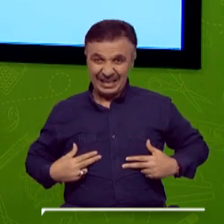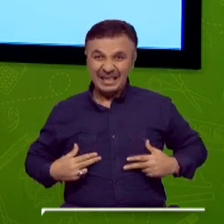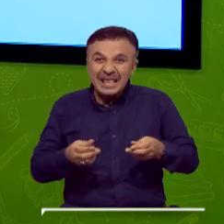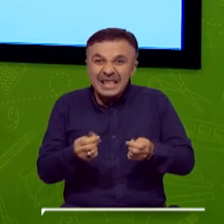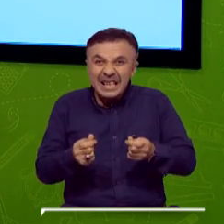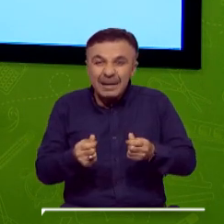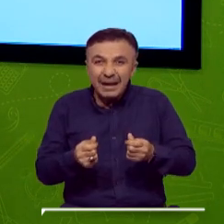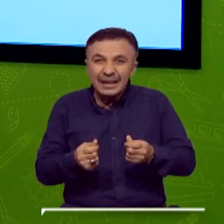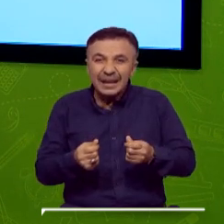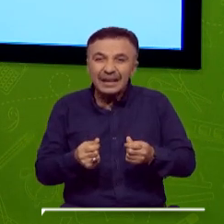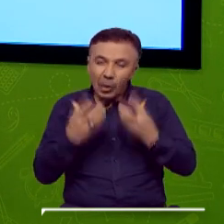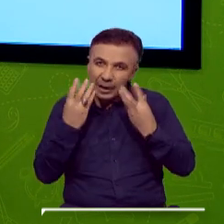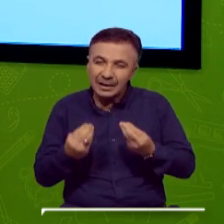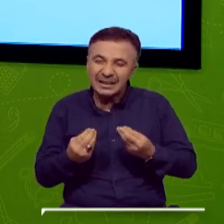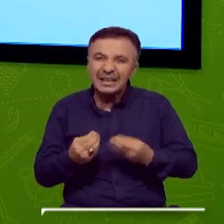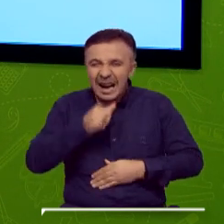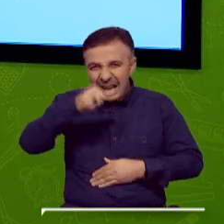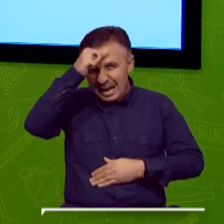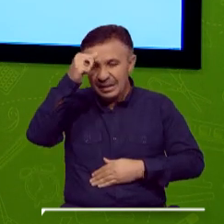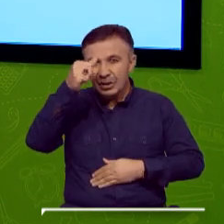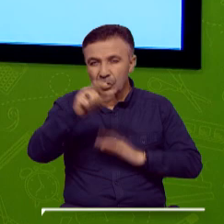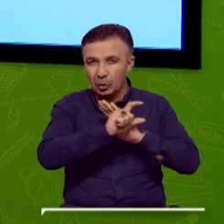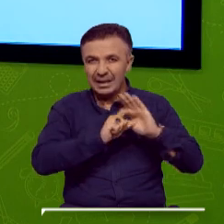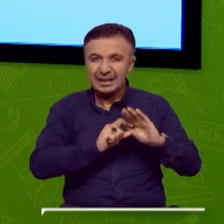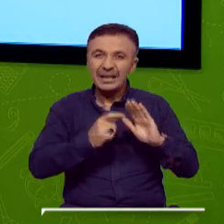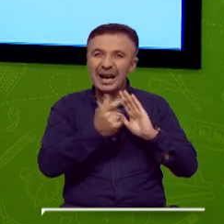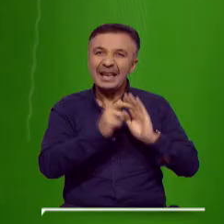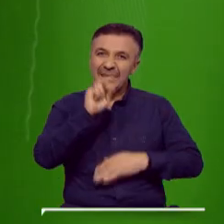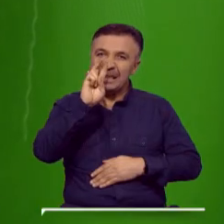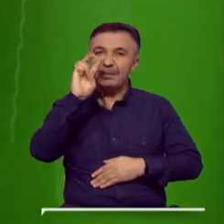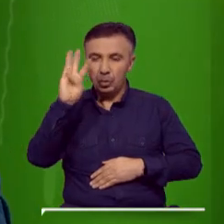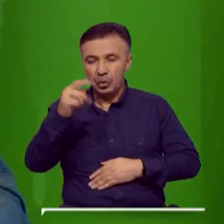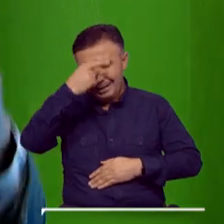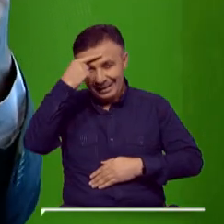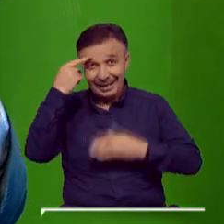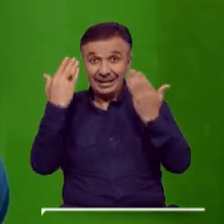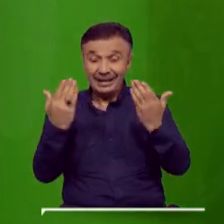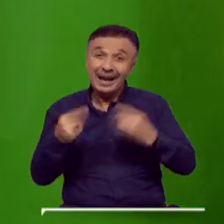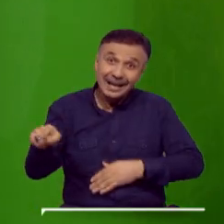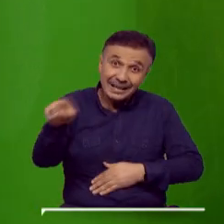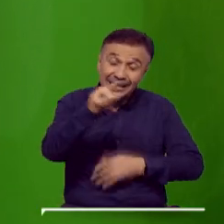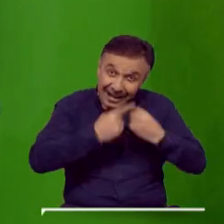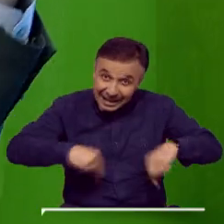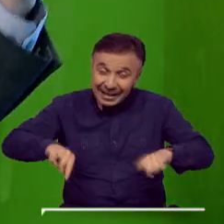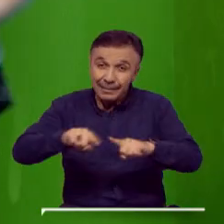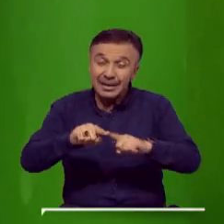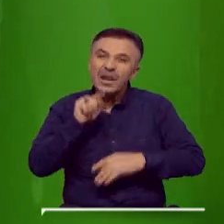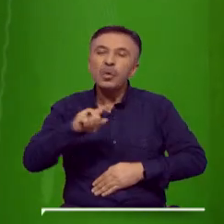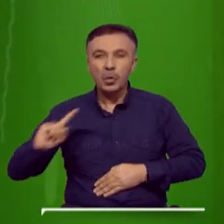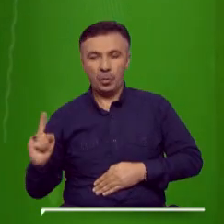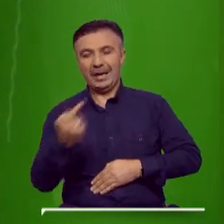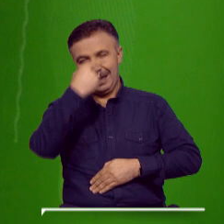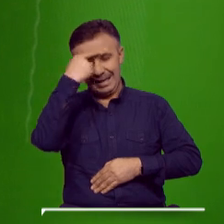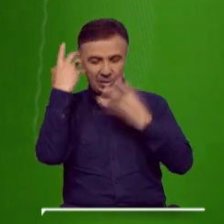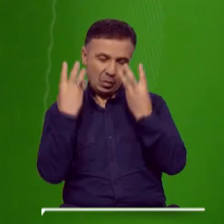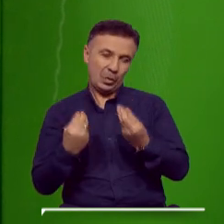olacaktır. Hac suresi ayet 23. İnşallah sizler, bizler bu müjdelere